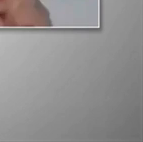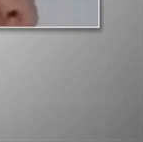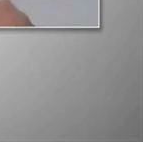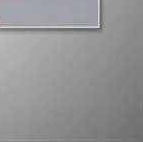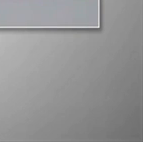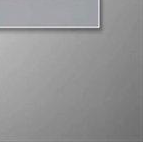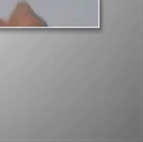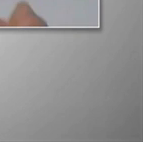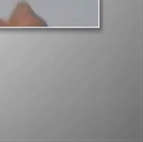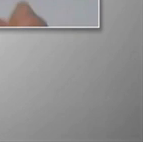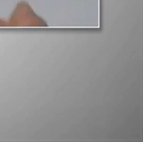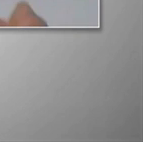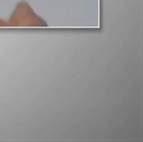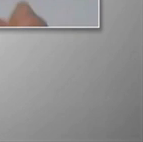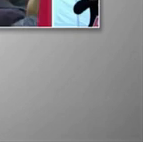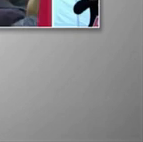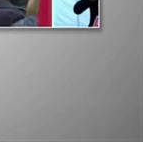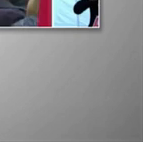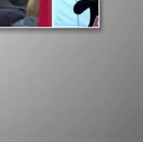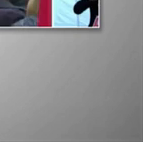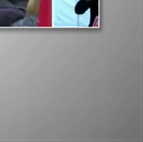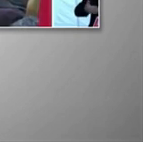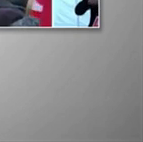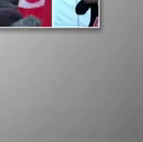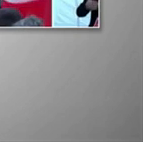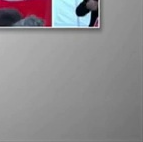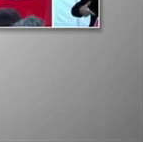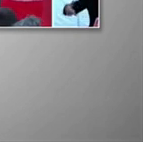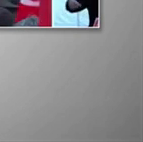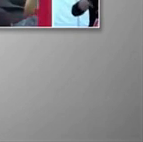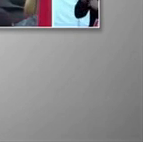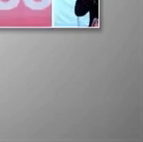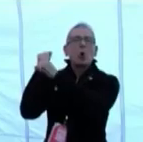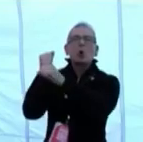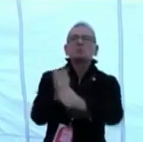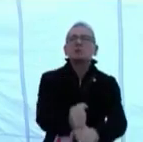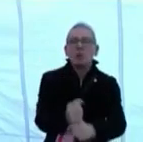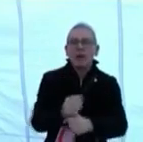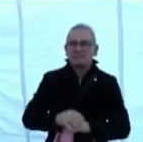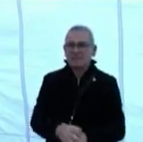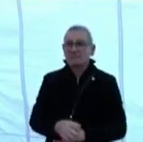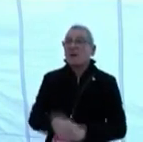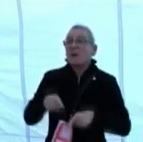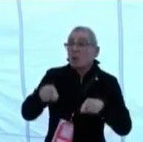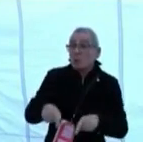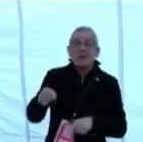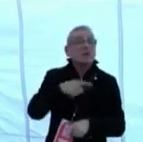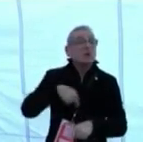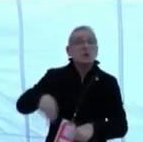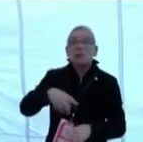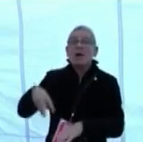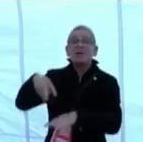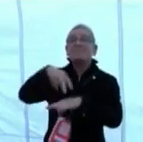a quelle situazioni, ma chiaramente se ci sono state delle irregolarità, e un dato